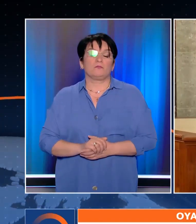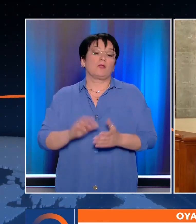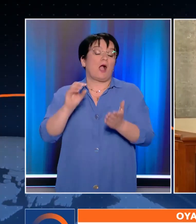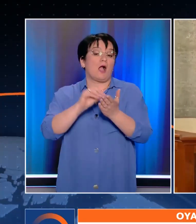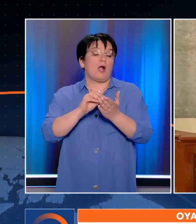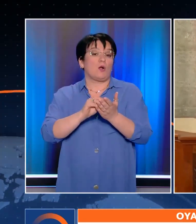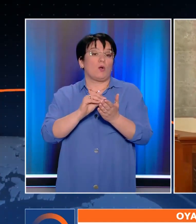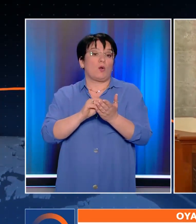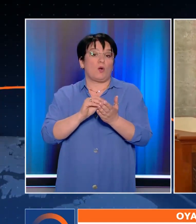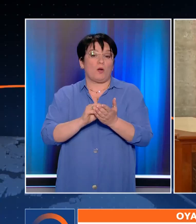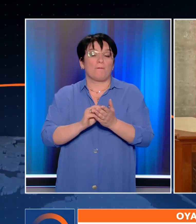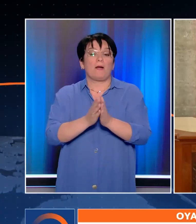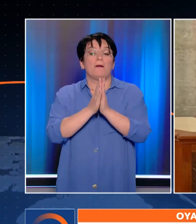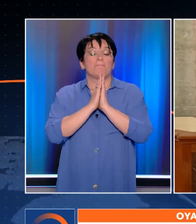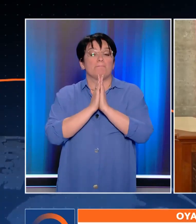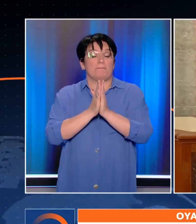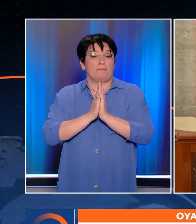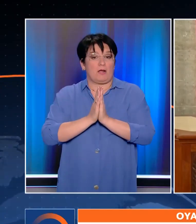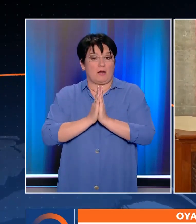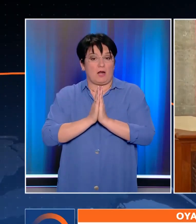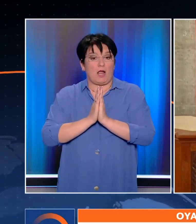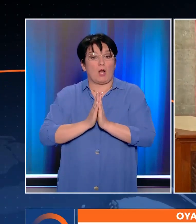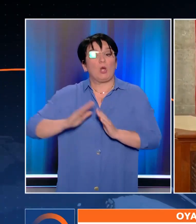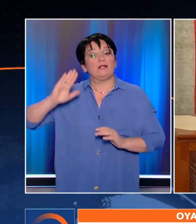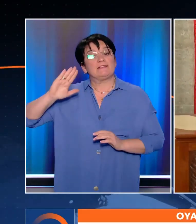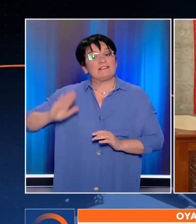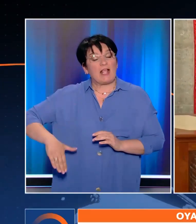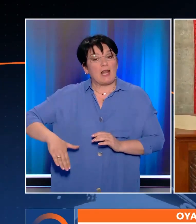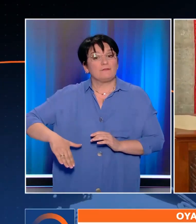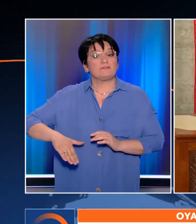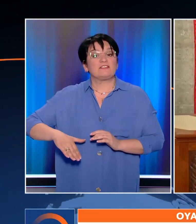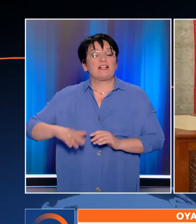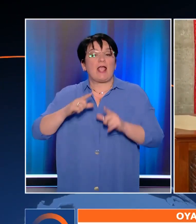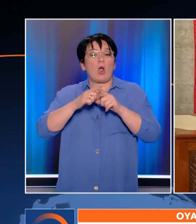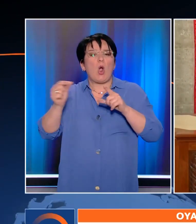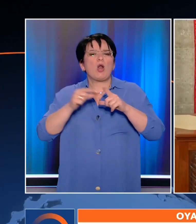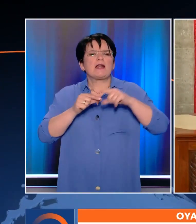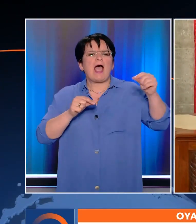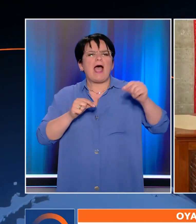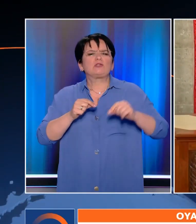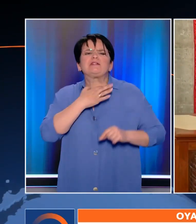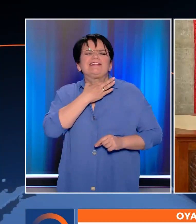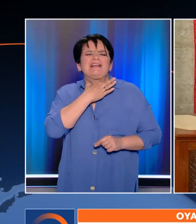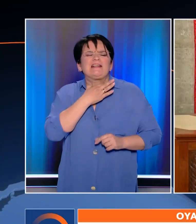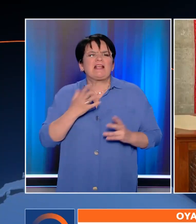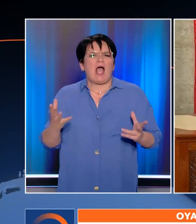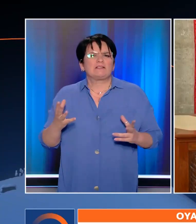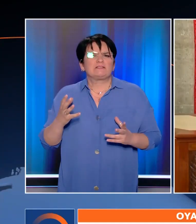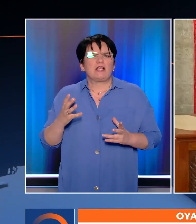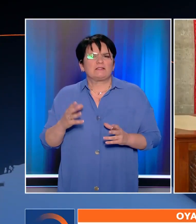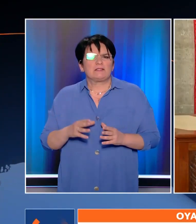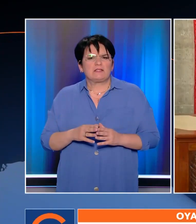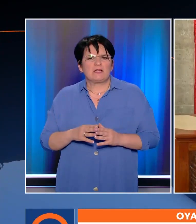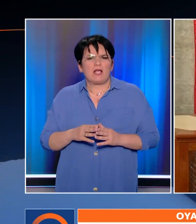Επίσης, παρακαλώ σημειώστε ότι το τελευταίο πράγμα το οποίο χρειάζεται το ΝΑΤΟ σε μια εποχή όπου